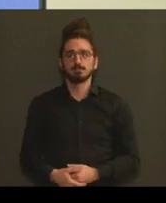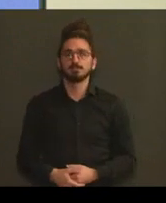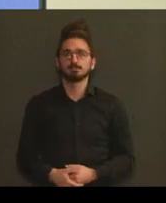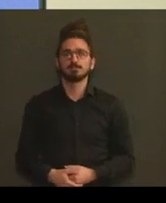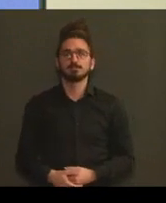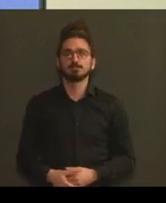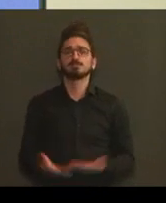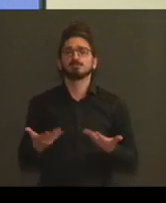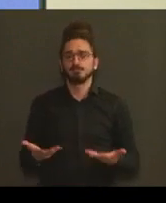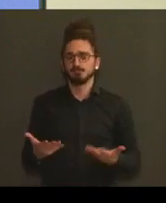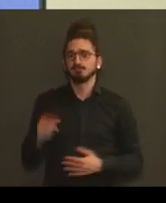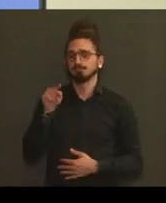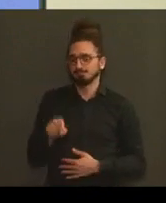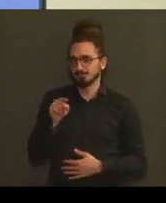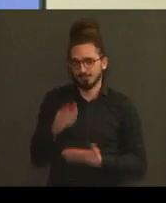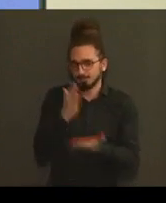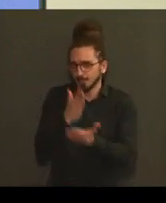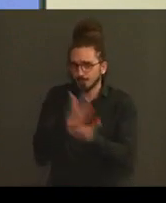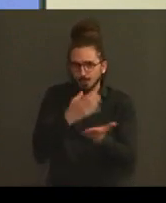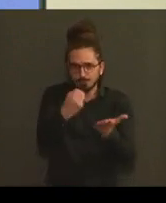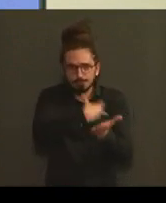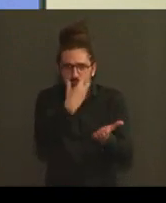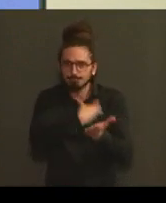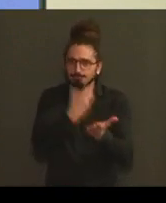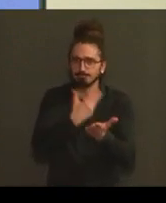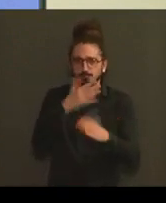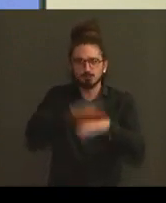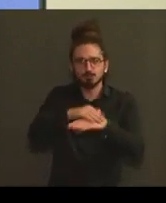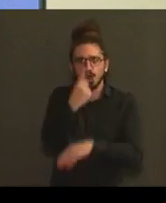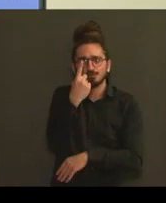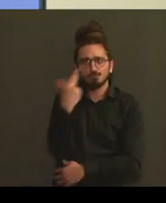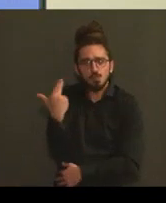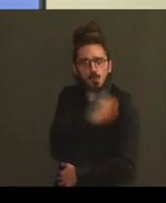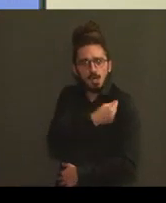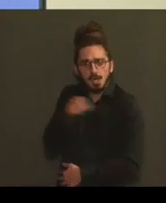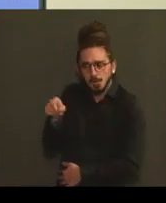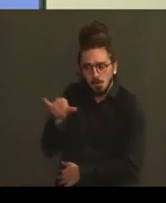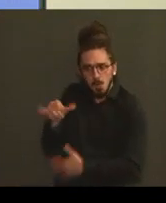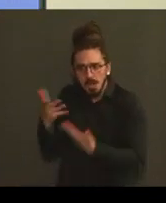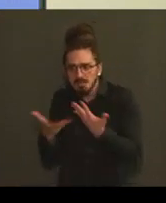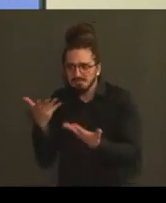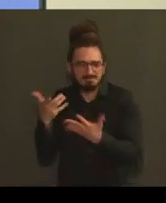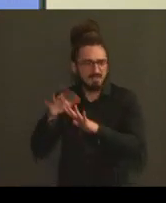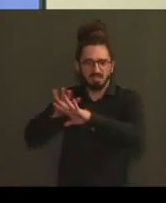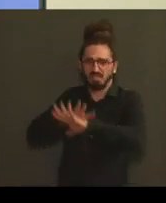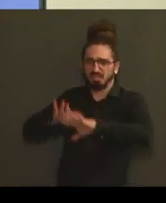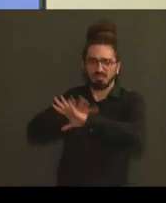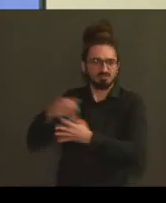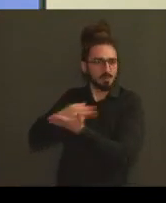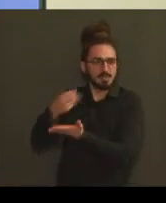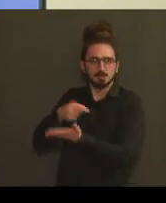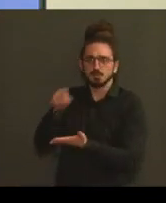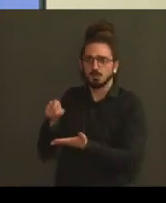devant l'absence de toute donnée in vitro au laboratoire concernant cette validité chez les personnes à